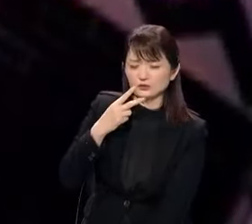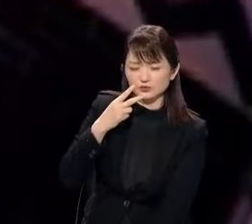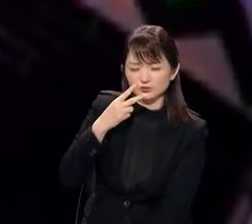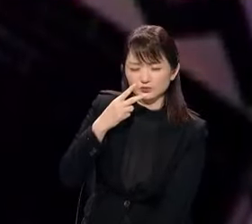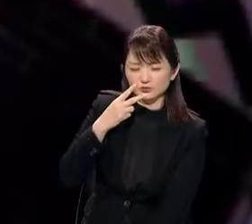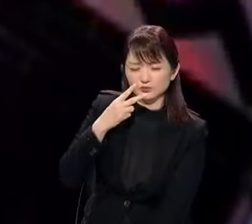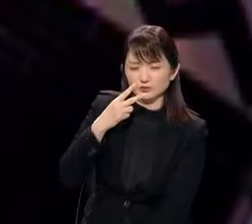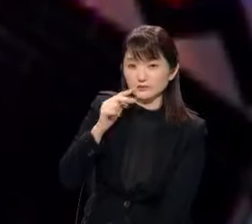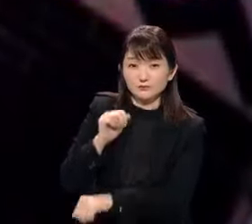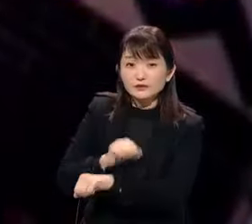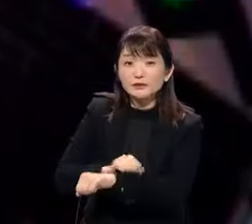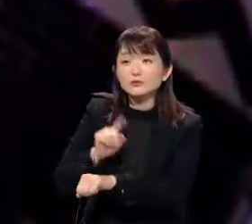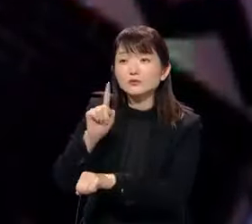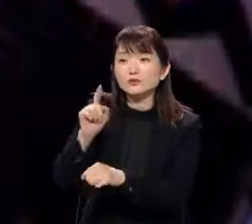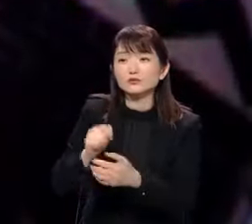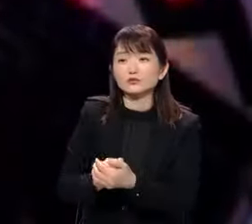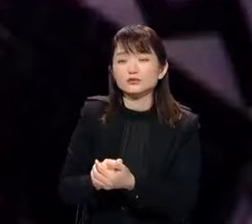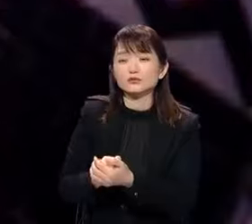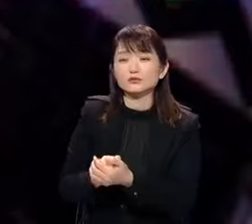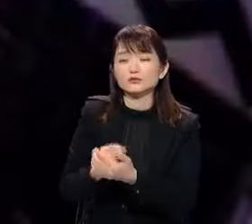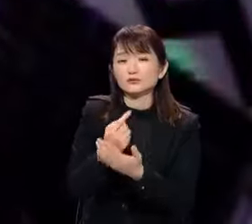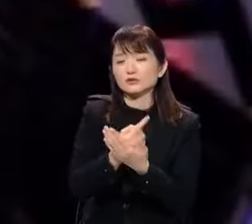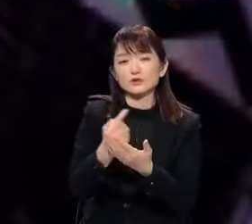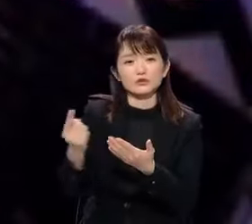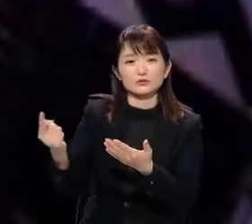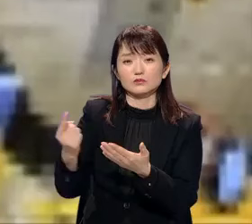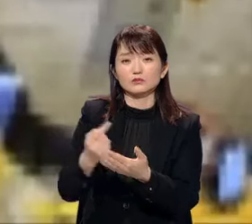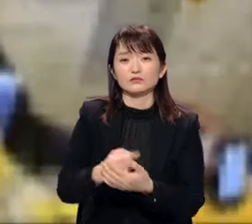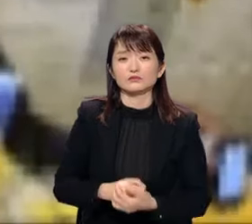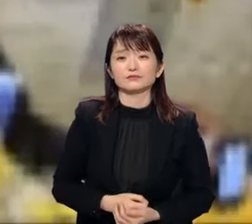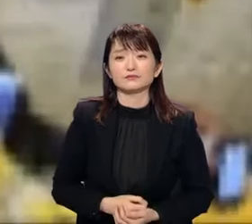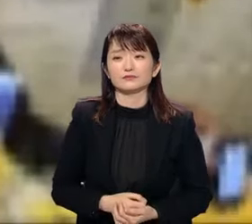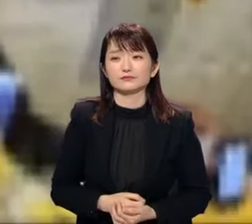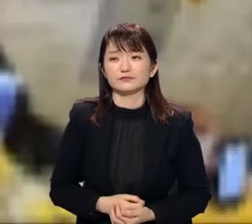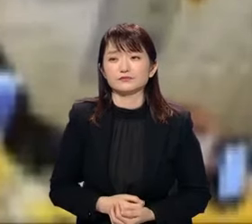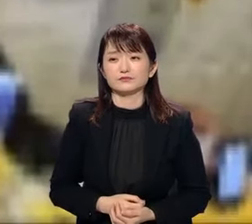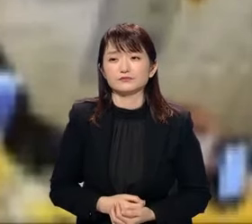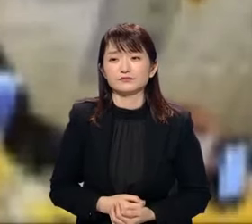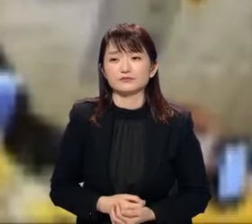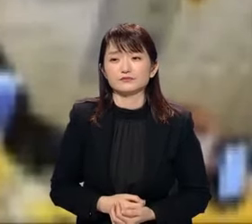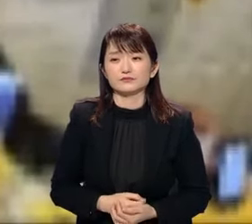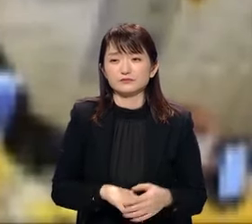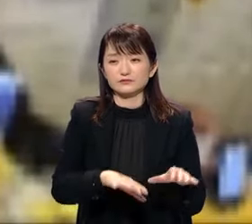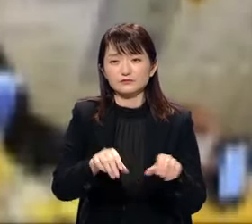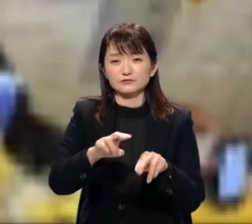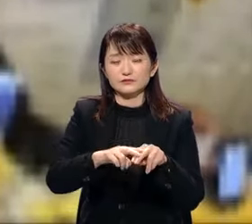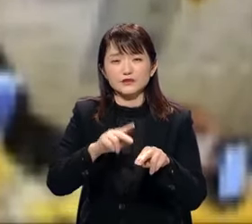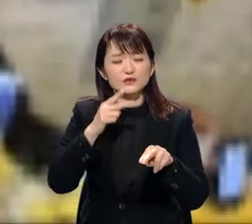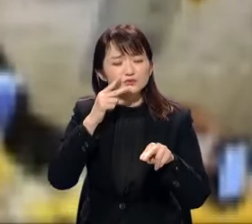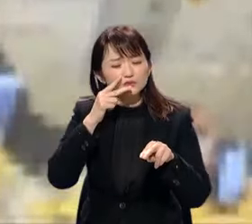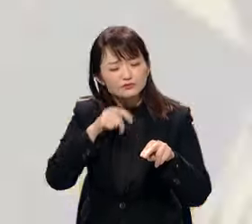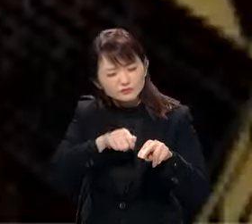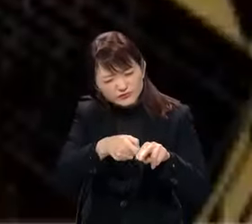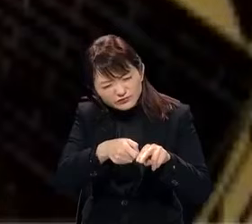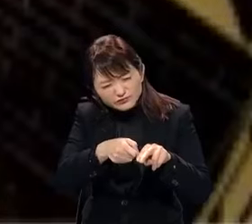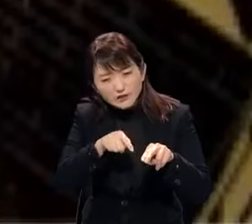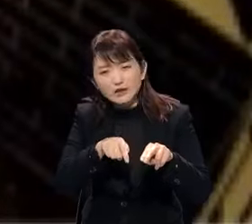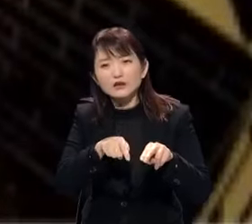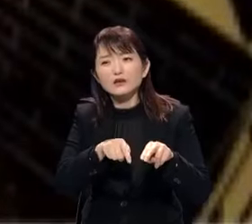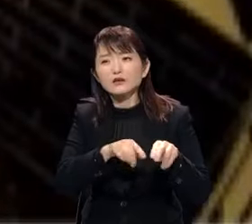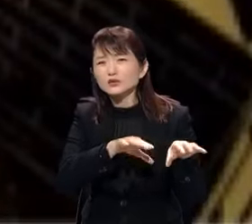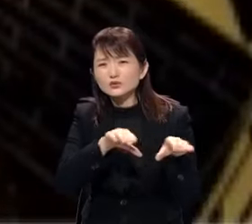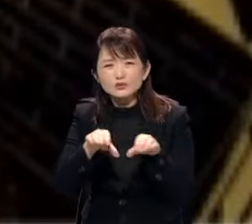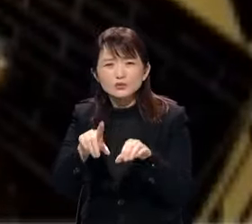좀 들어가네 하듯이 바깥으로 저렇게 휙 나가버립니다. 야, 소파에 담뱃불을 지져댔으니 이거 소파